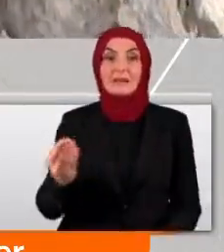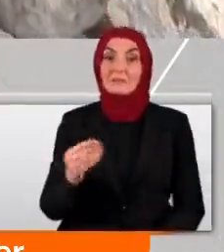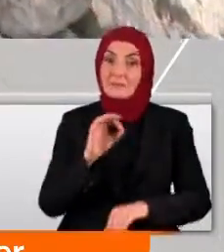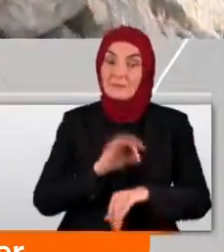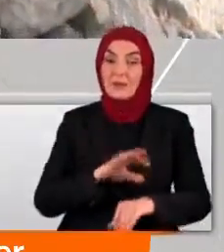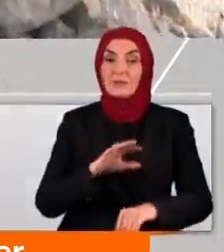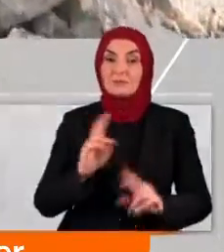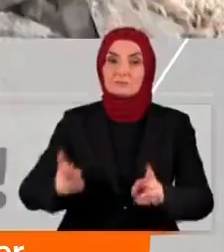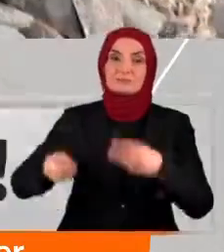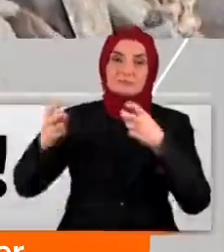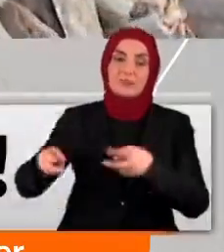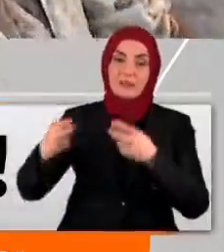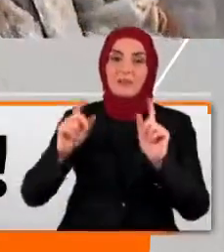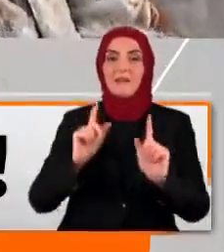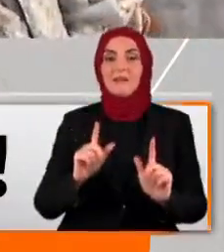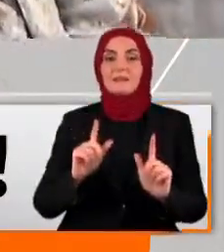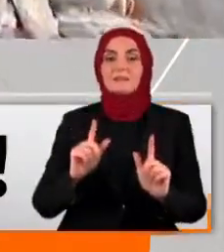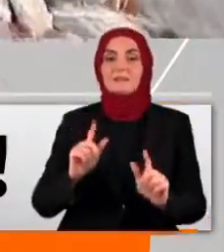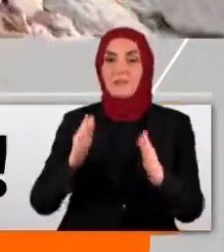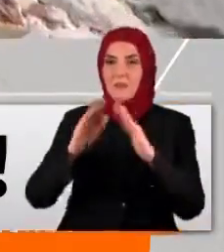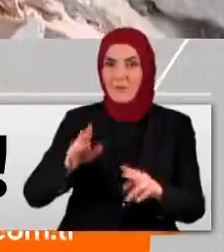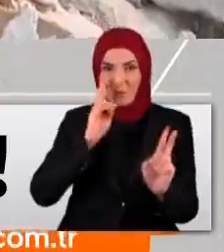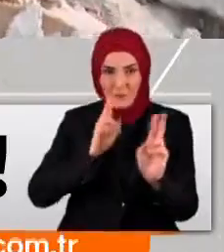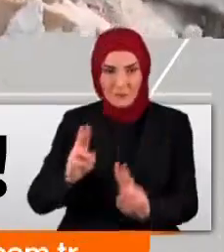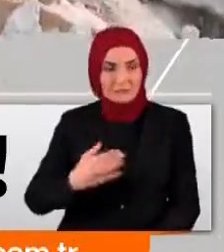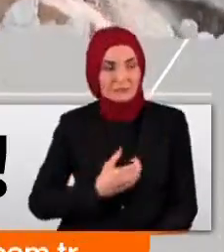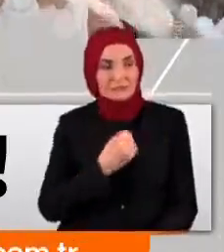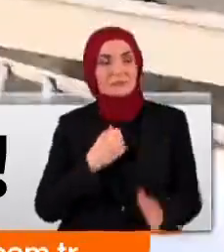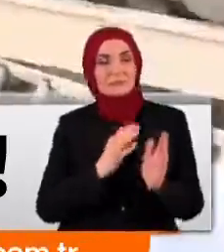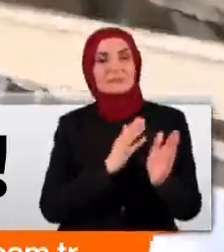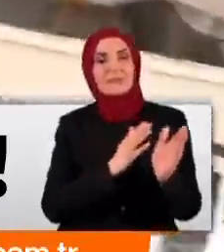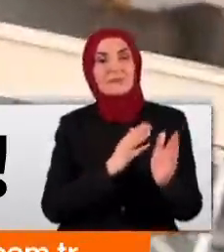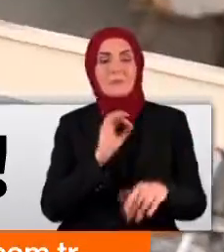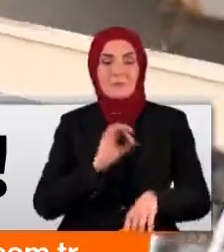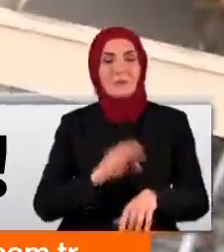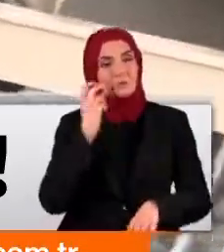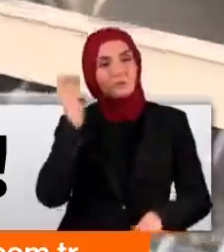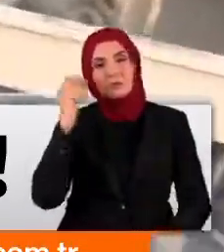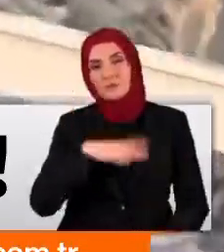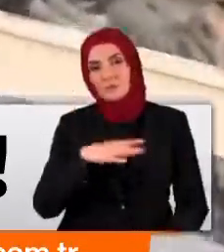şu enkazları gördüğümüzde acımızı yaşamayalım. Bir an önce bunları unutalım artık.